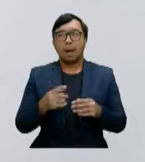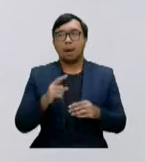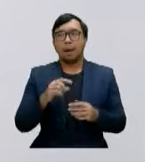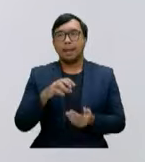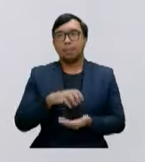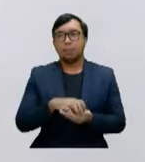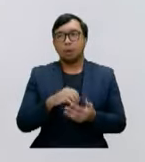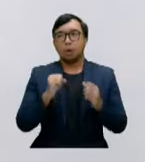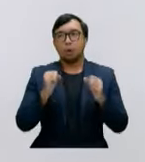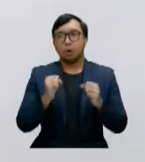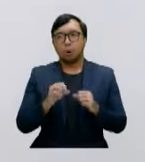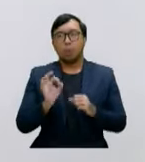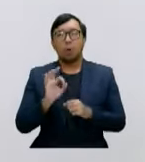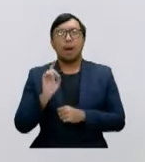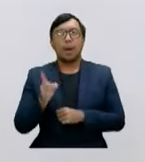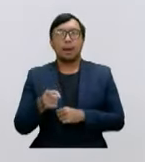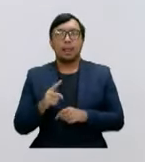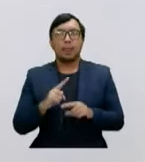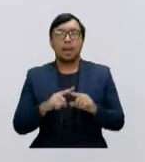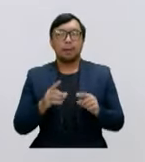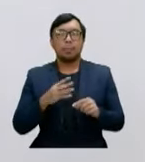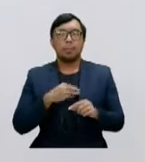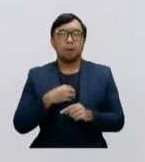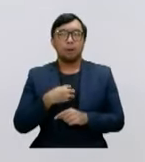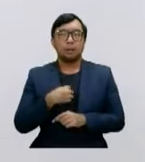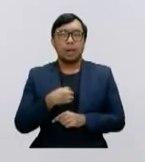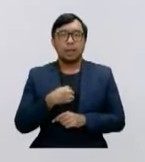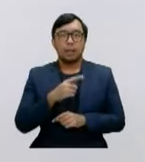fasilitas-fasilitas lainnya. Tapi menurut saya, untuk harga